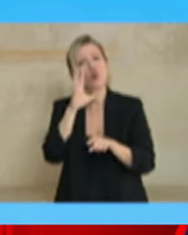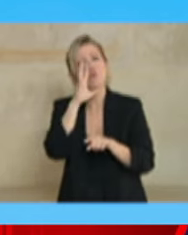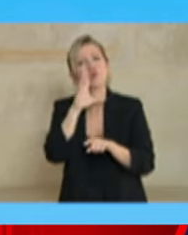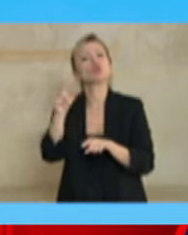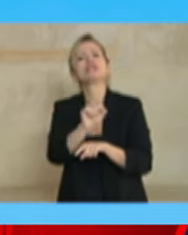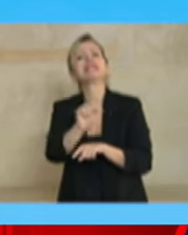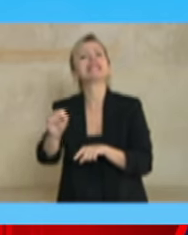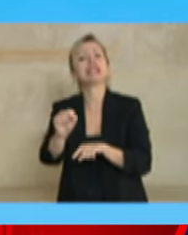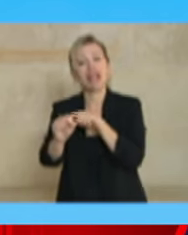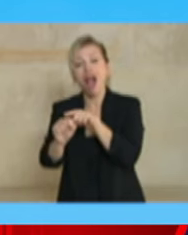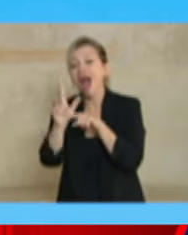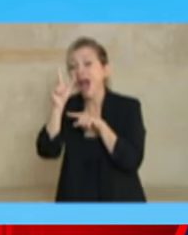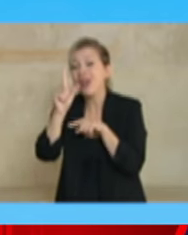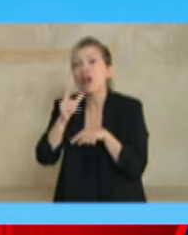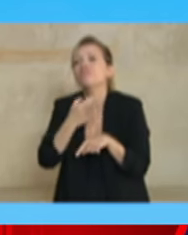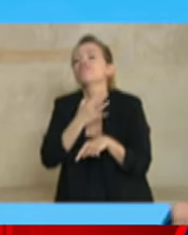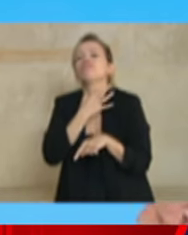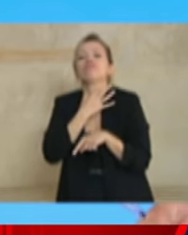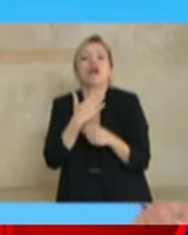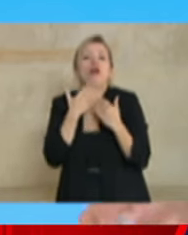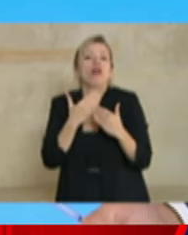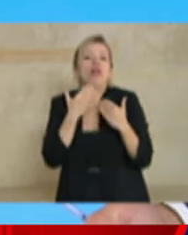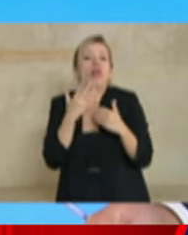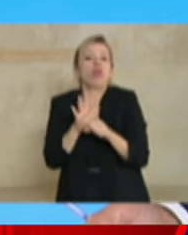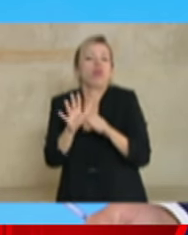Όμως το νησί δεν μπορεί να προχωρήσει